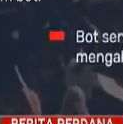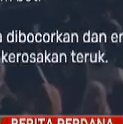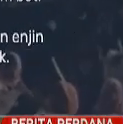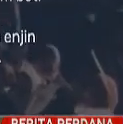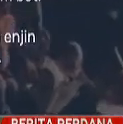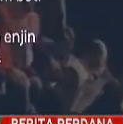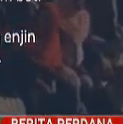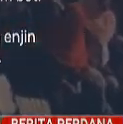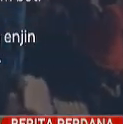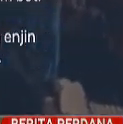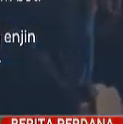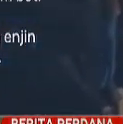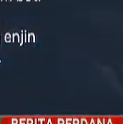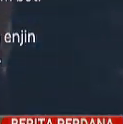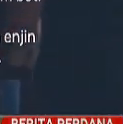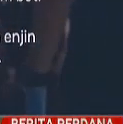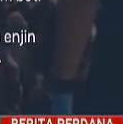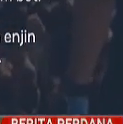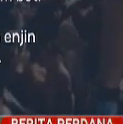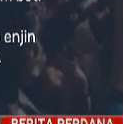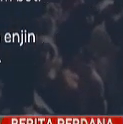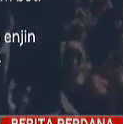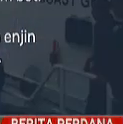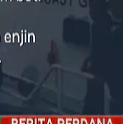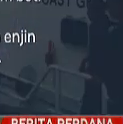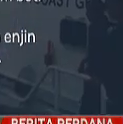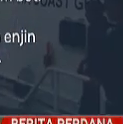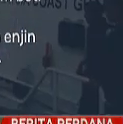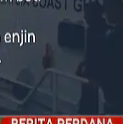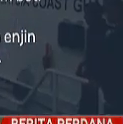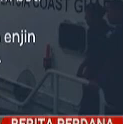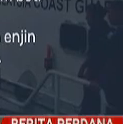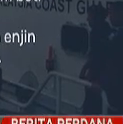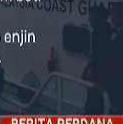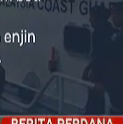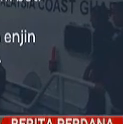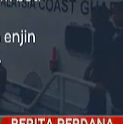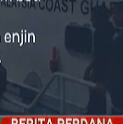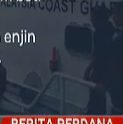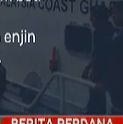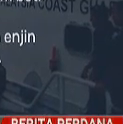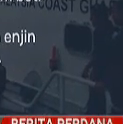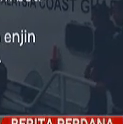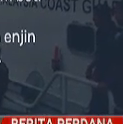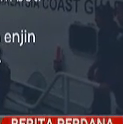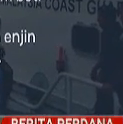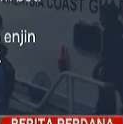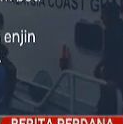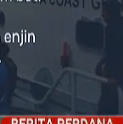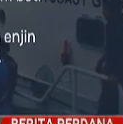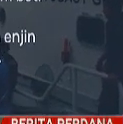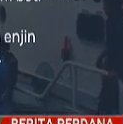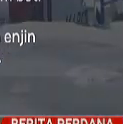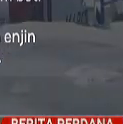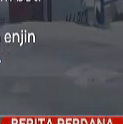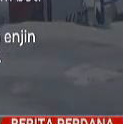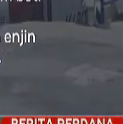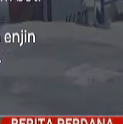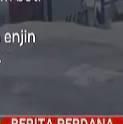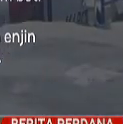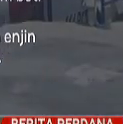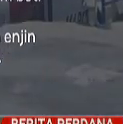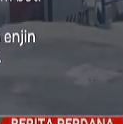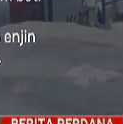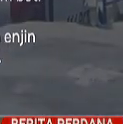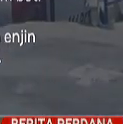Jun, 269 parti Rohingya bersesak menyambung nyawa cuba menyeludup masuk secara haram. Bot